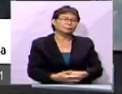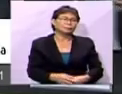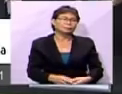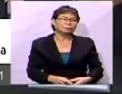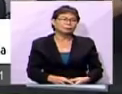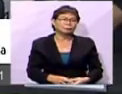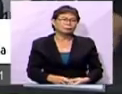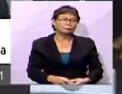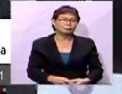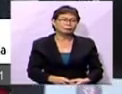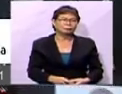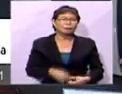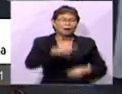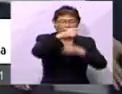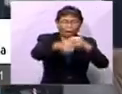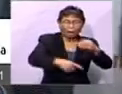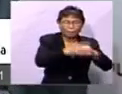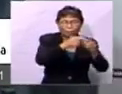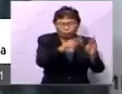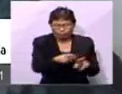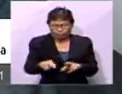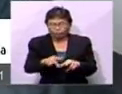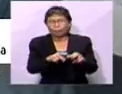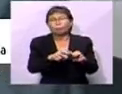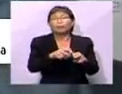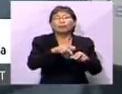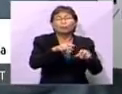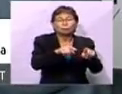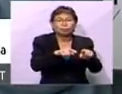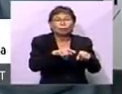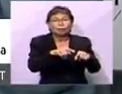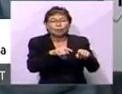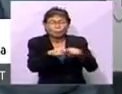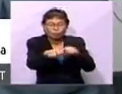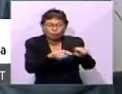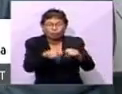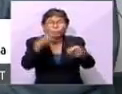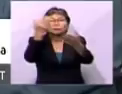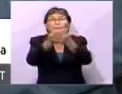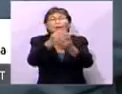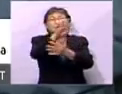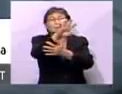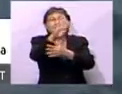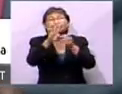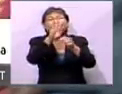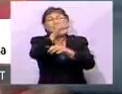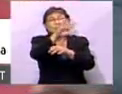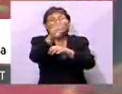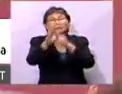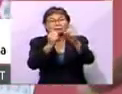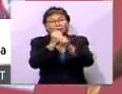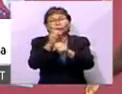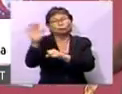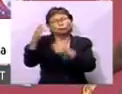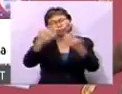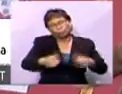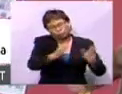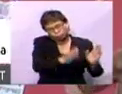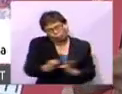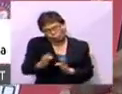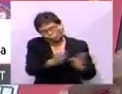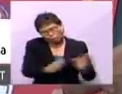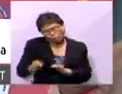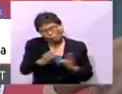RM120,000. Manakala menyentuh mengenai perancangan perlumbaan yang telah mencecah usia 54 tahun ini, pihaknya telah pun mengatur